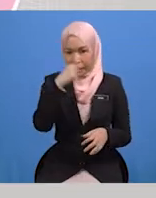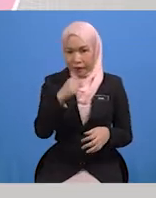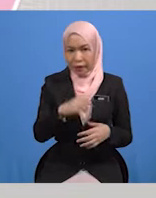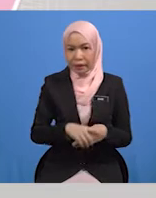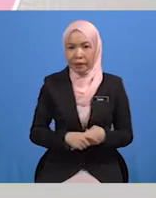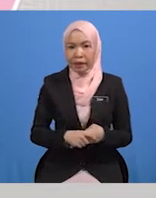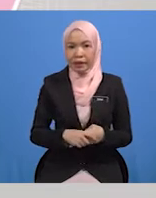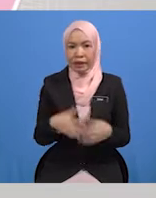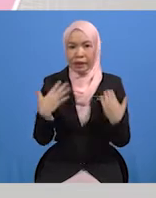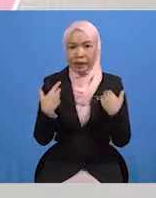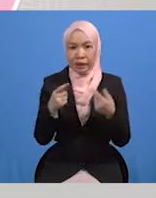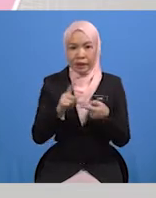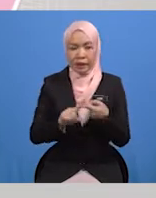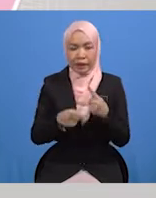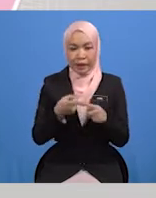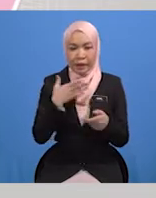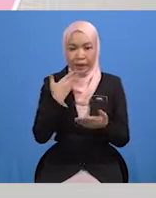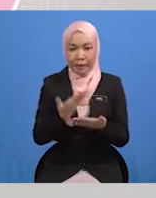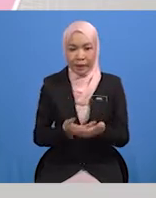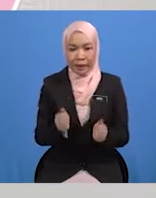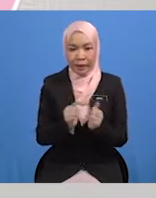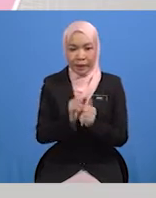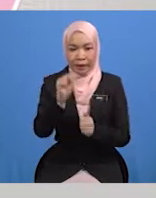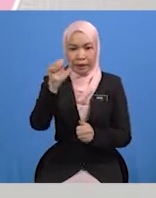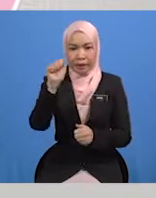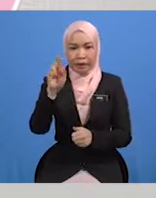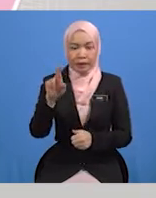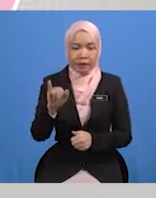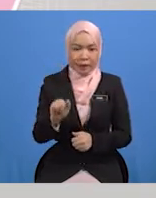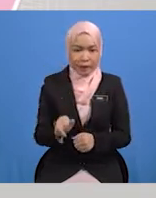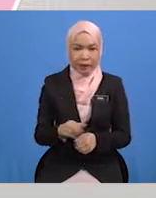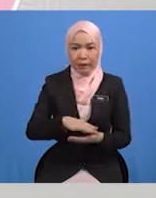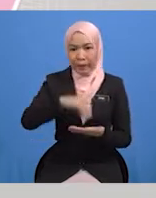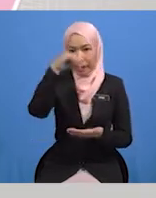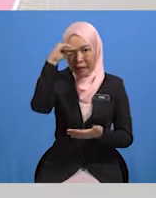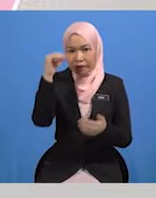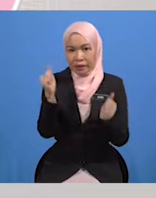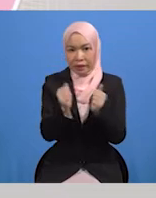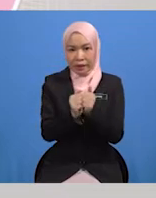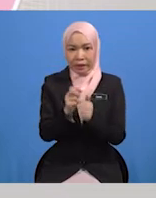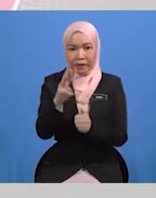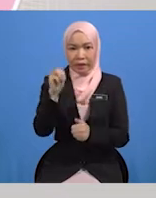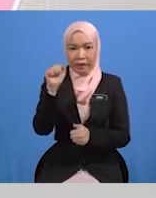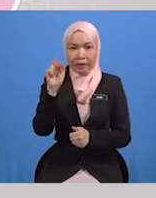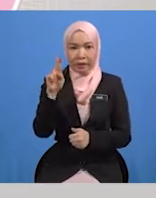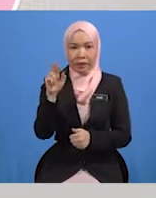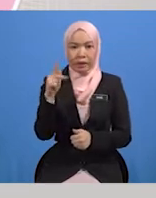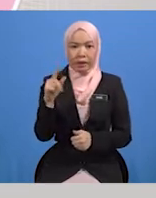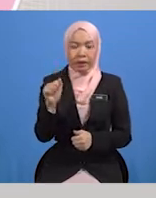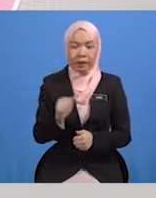baik dengan Sari-Sari Biru, belajar dengan Marga.